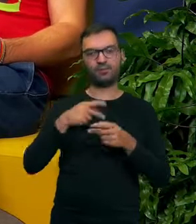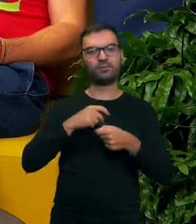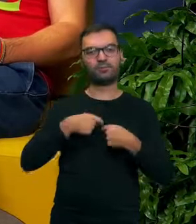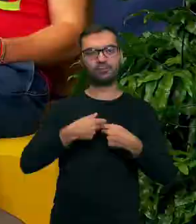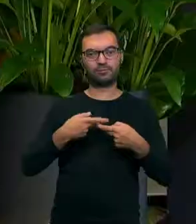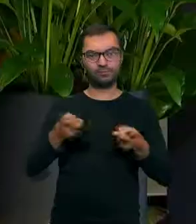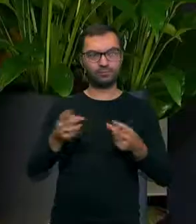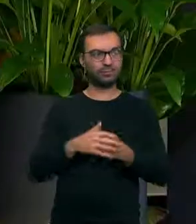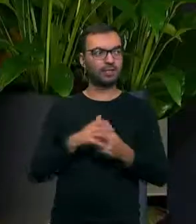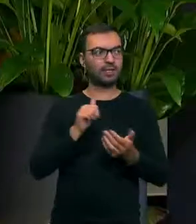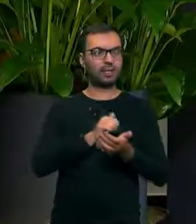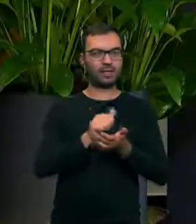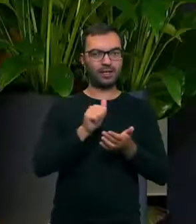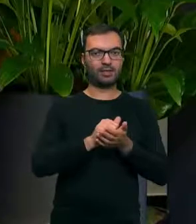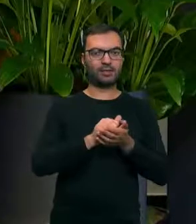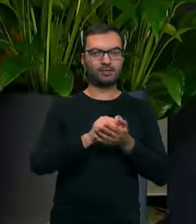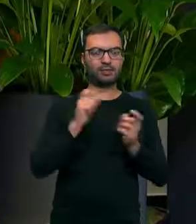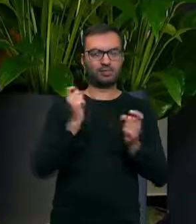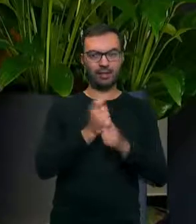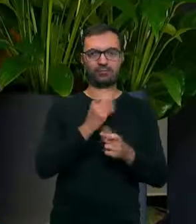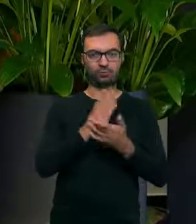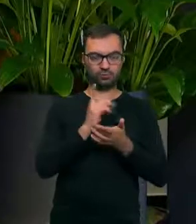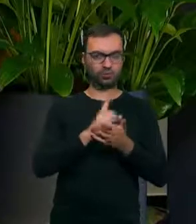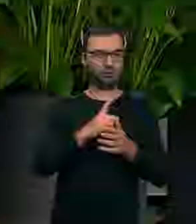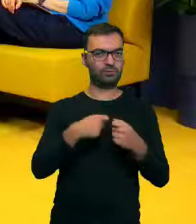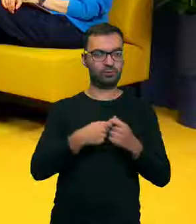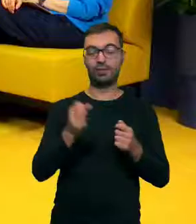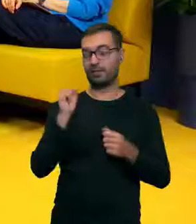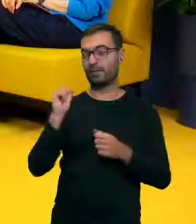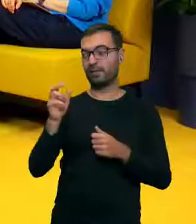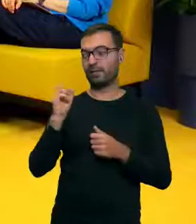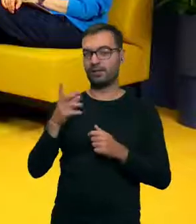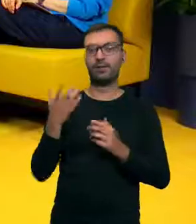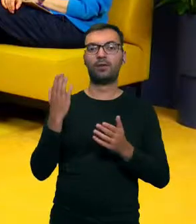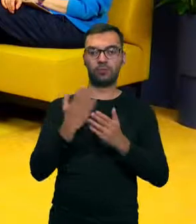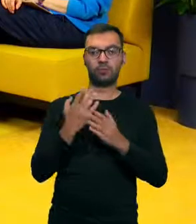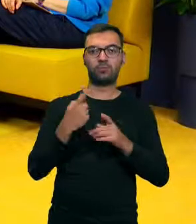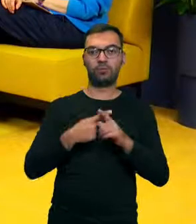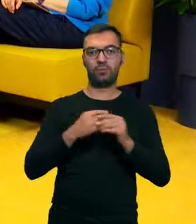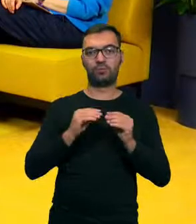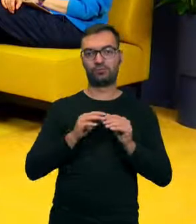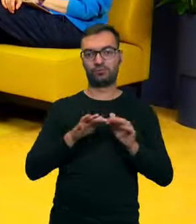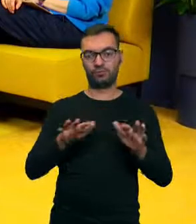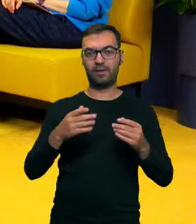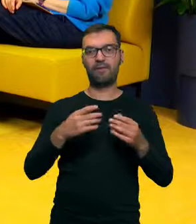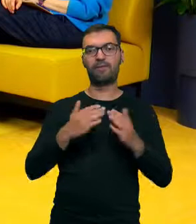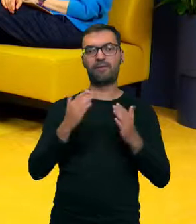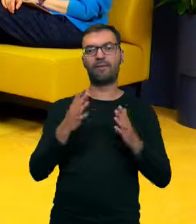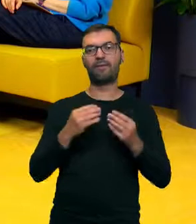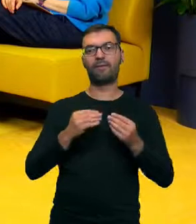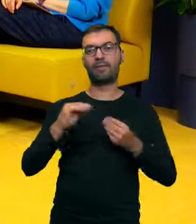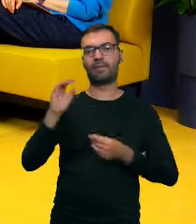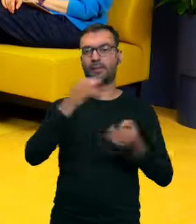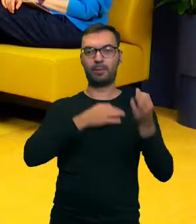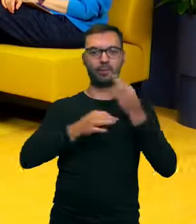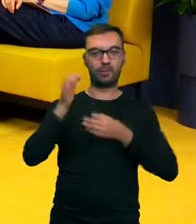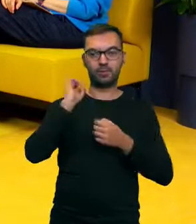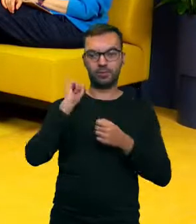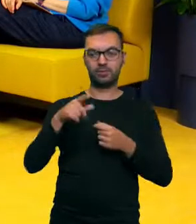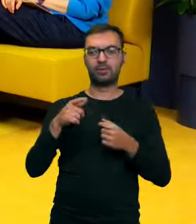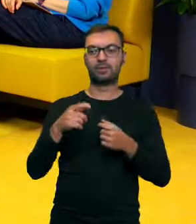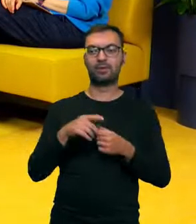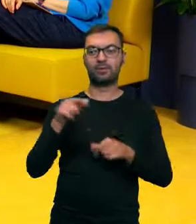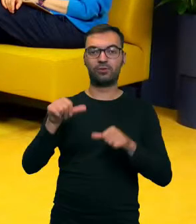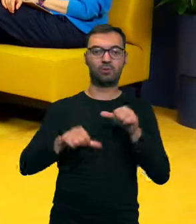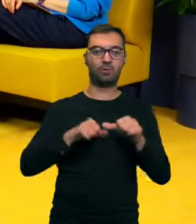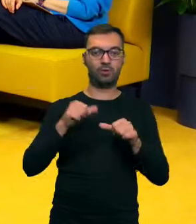Już do 11 obszarów jest sprzedany. Tak, film, tak. I, no i to idzie i też jakby festiwale, pojawia się coraz więcej zapytań, jak na